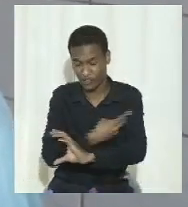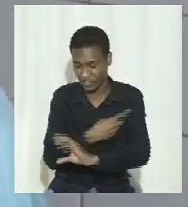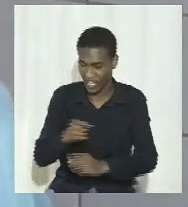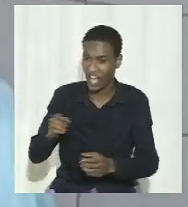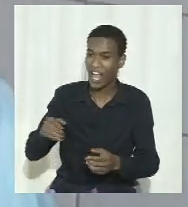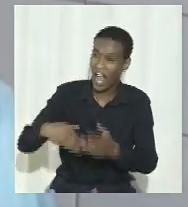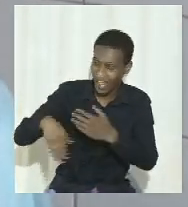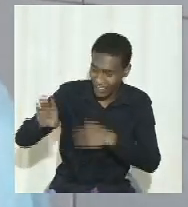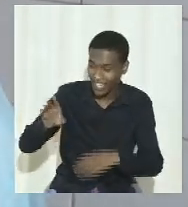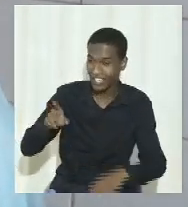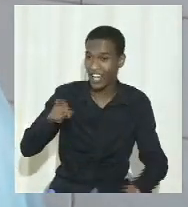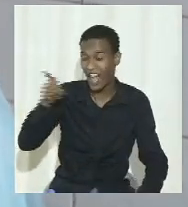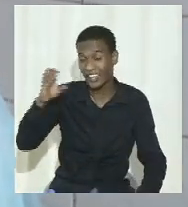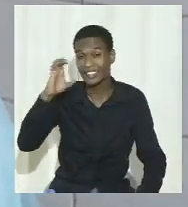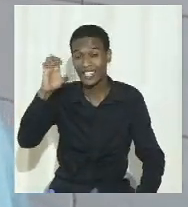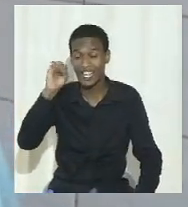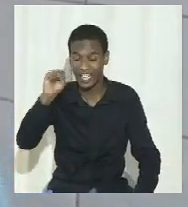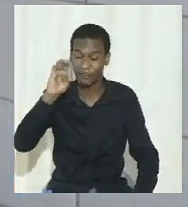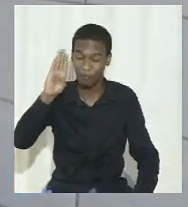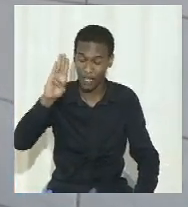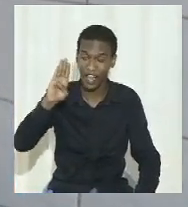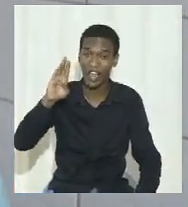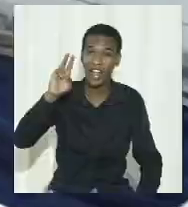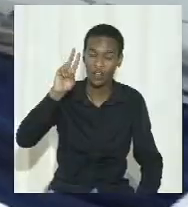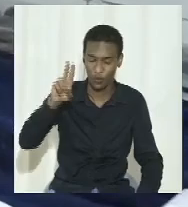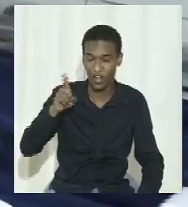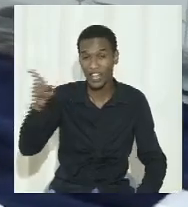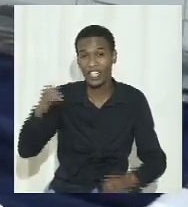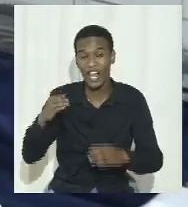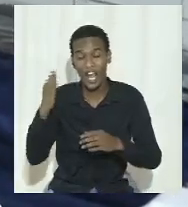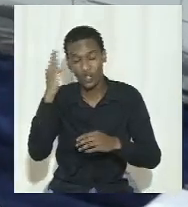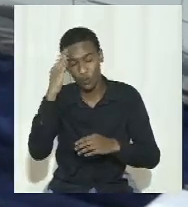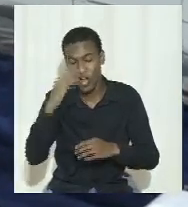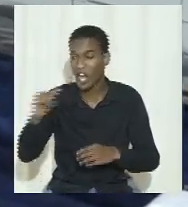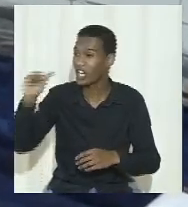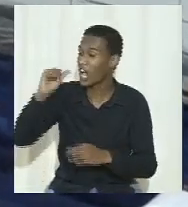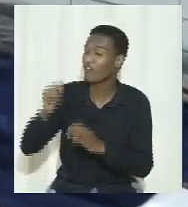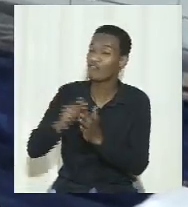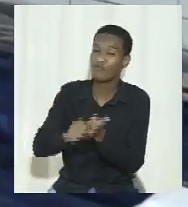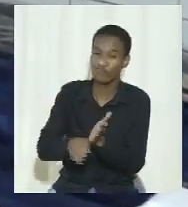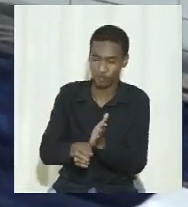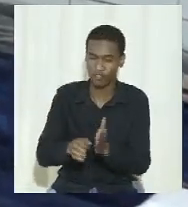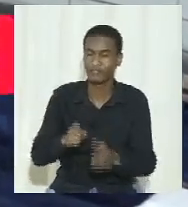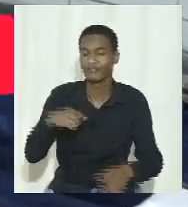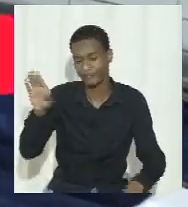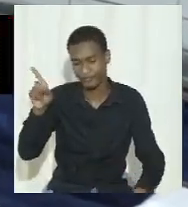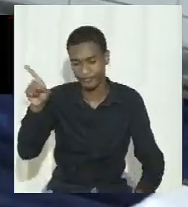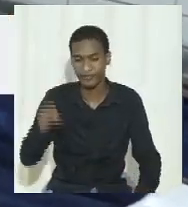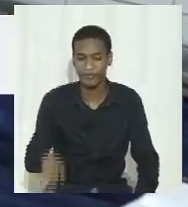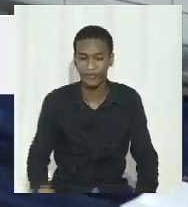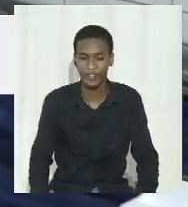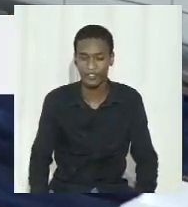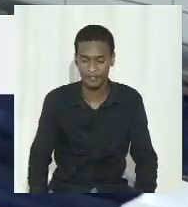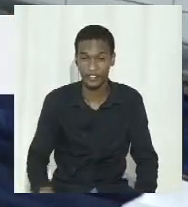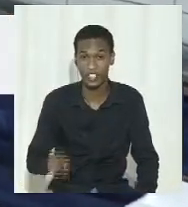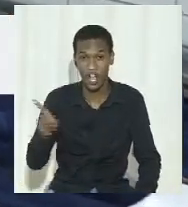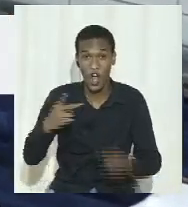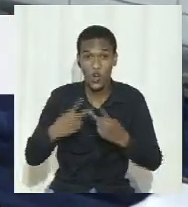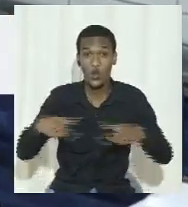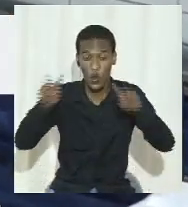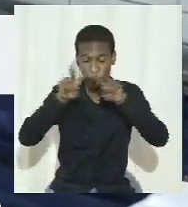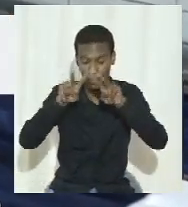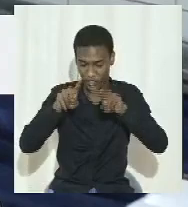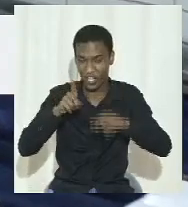Karovato na CSP2 na Andoranofotsy. Marihana fa fampitaovana avy amin'ny fikambanana tsy miankina sy ny kaominina